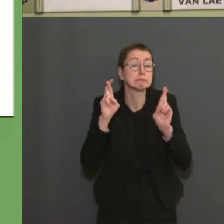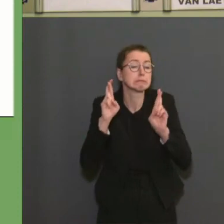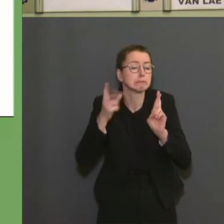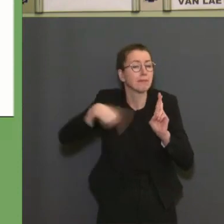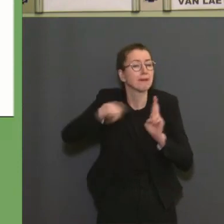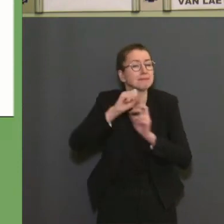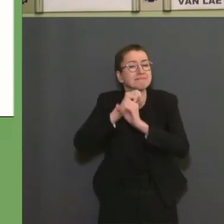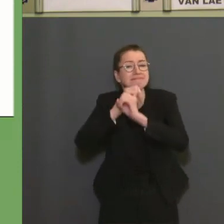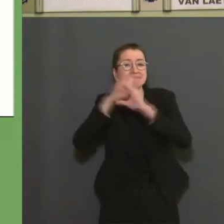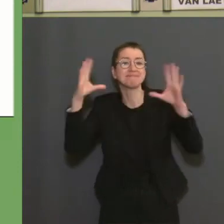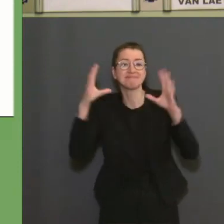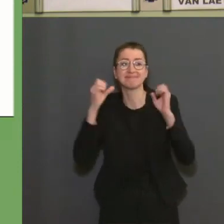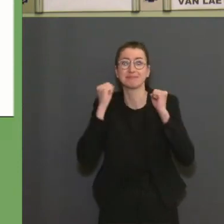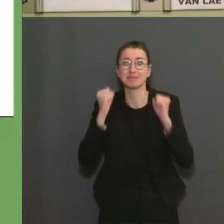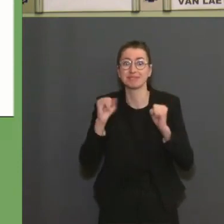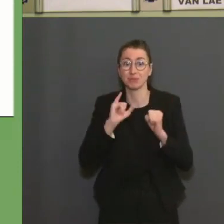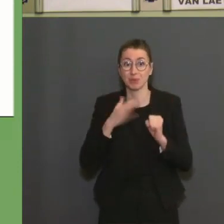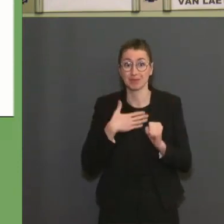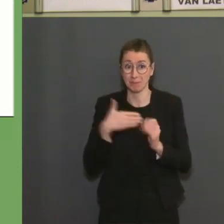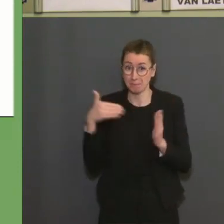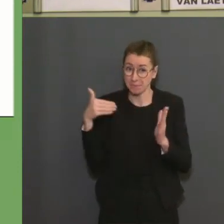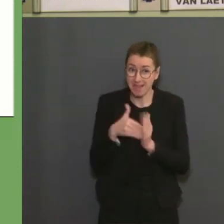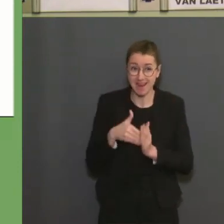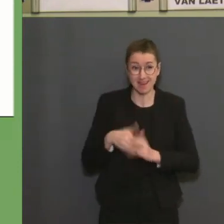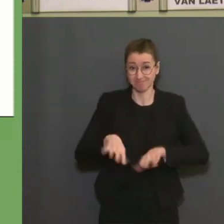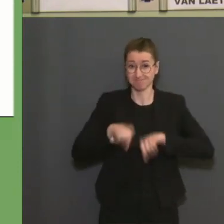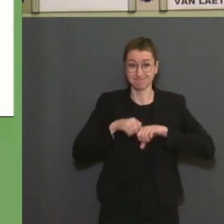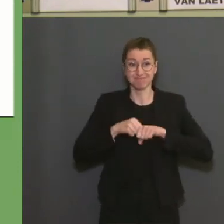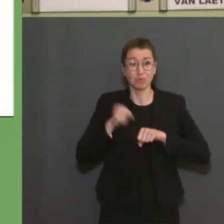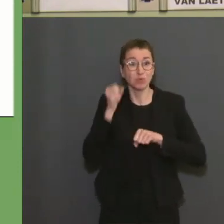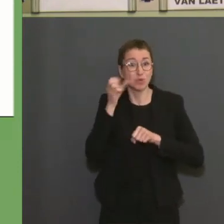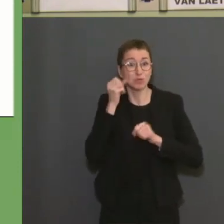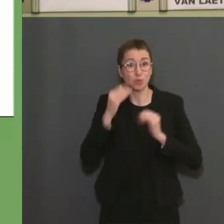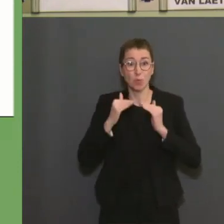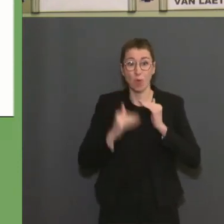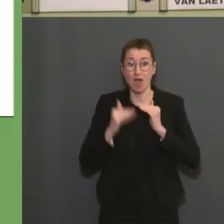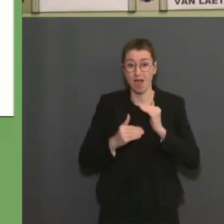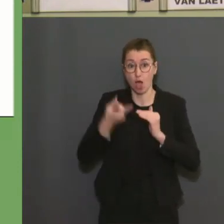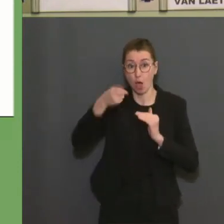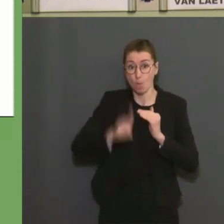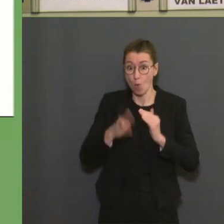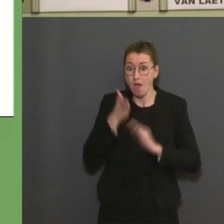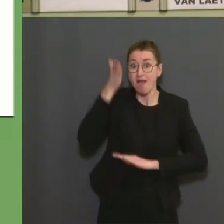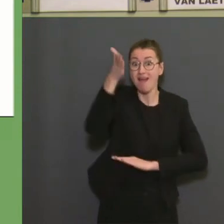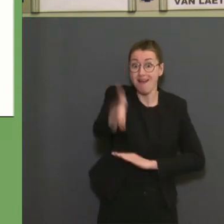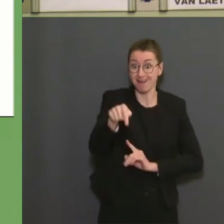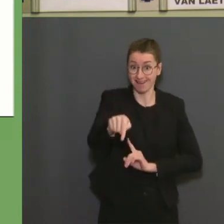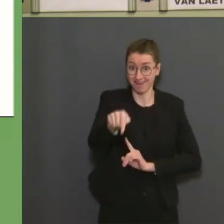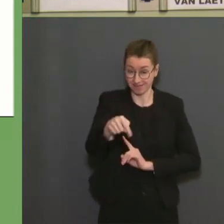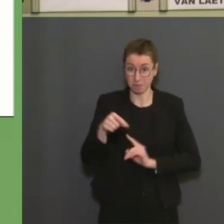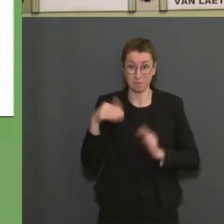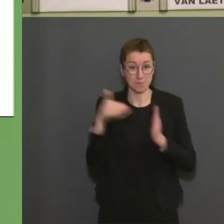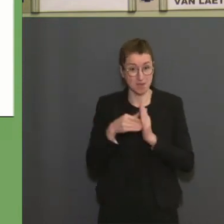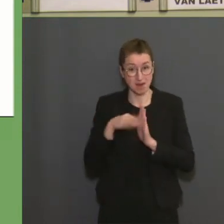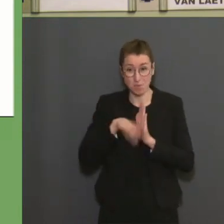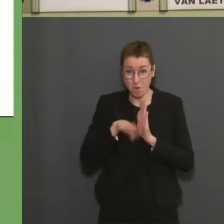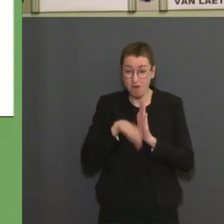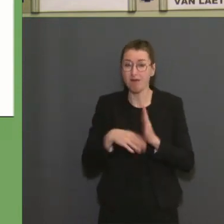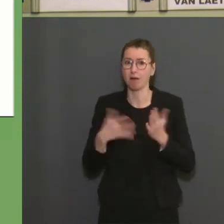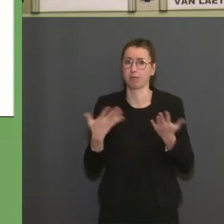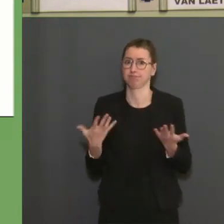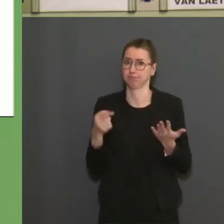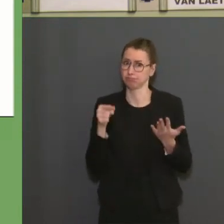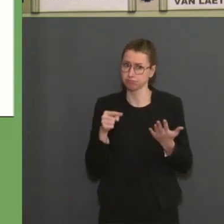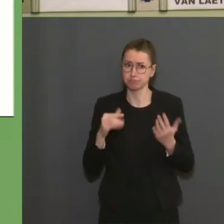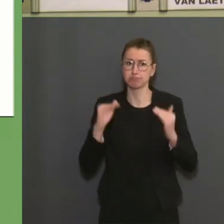l'ordre d'un peu moins de 1000 infections par jour dans un mois. C'est évidemment un grand chemin parcouru depuis les chiffres